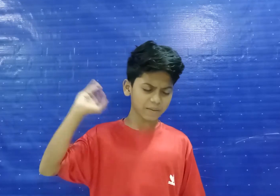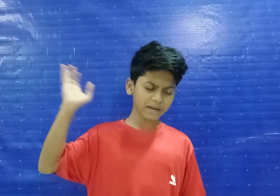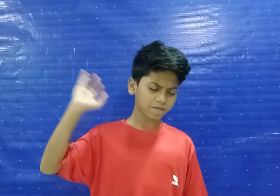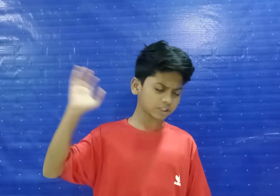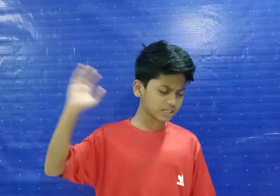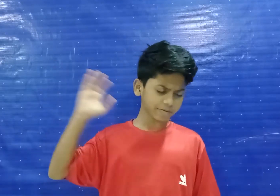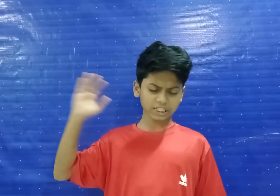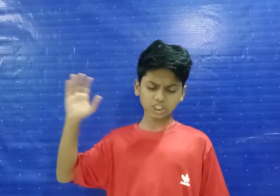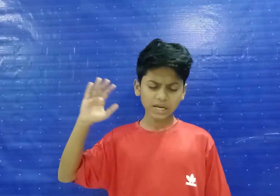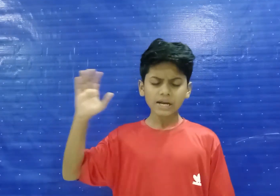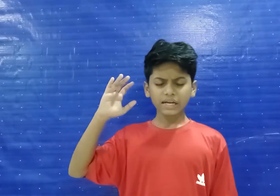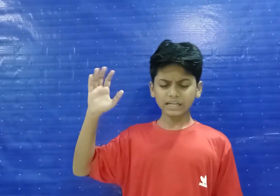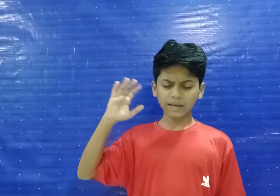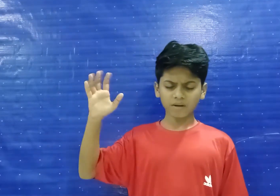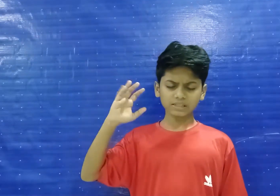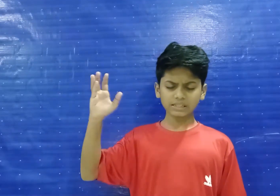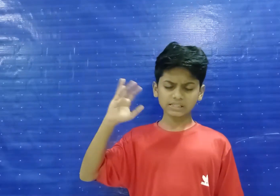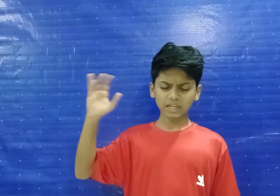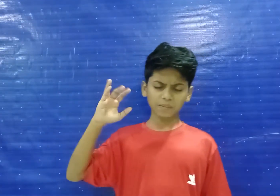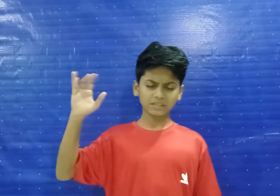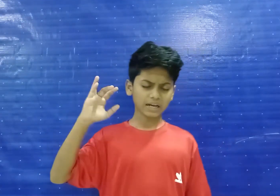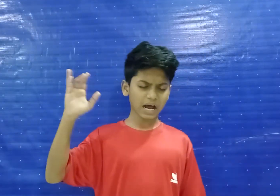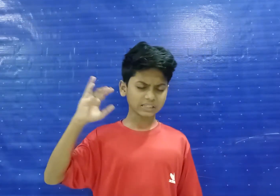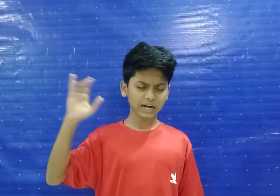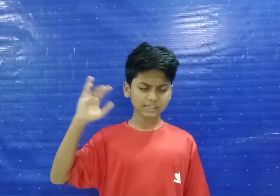We are praying for the children's church. in the name of Christ.